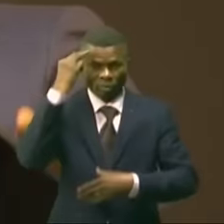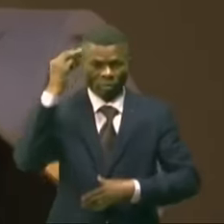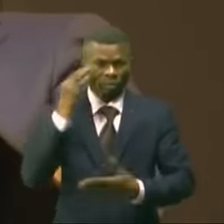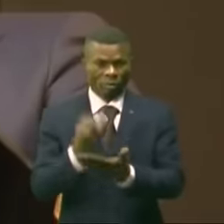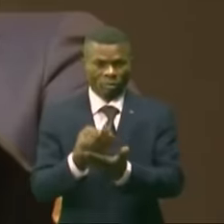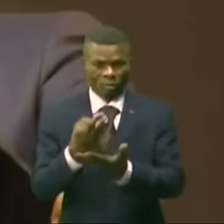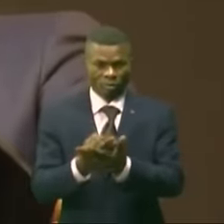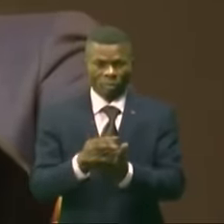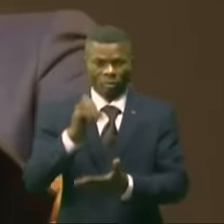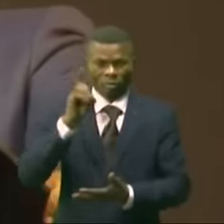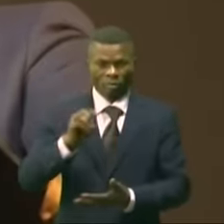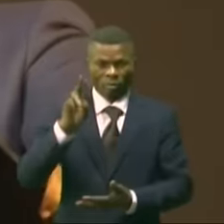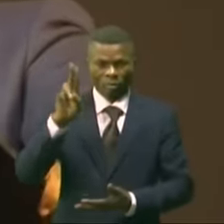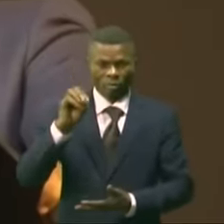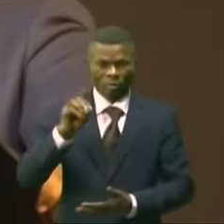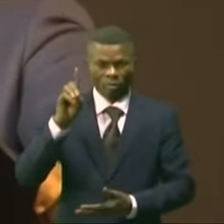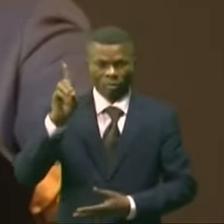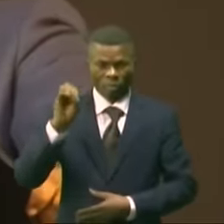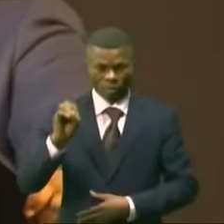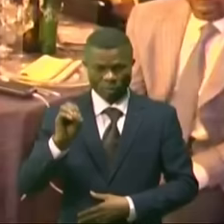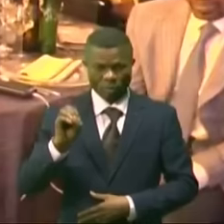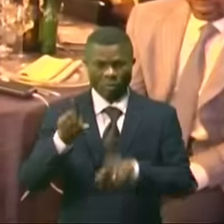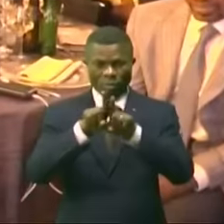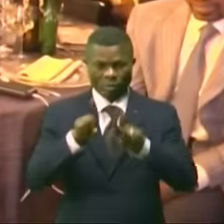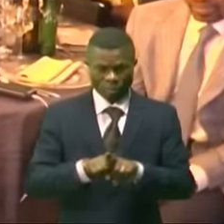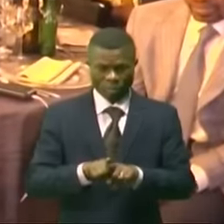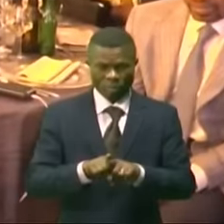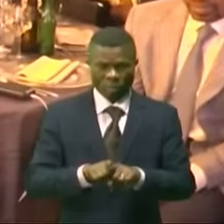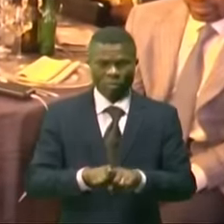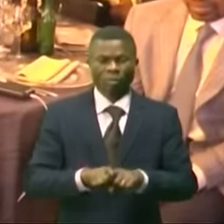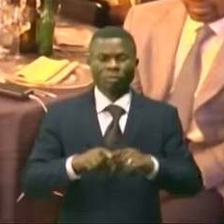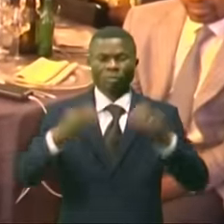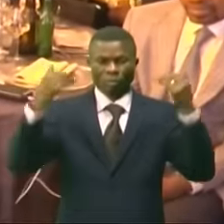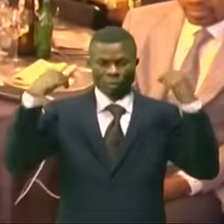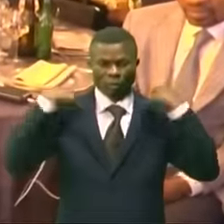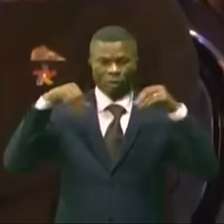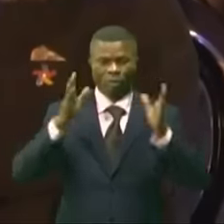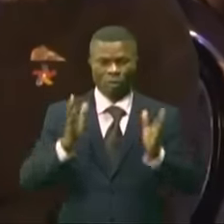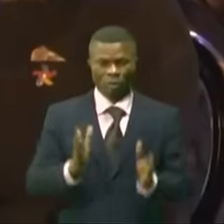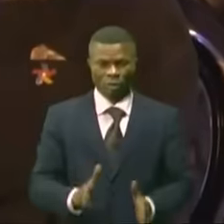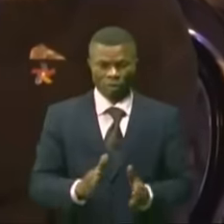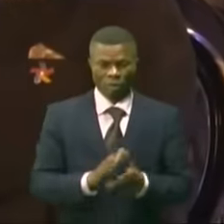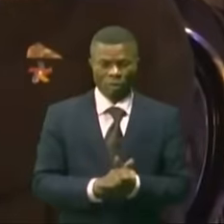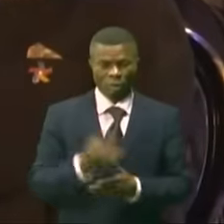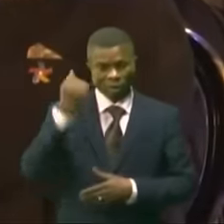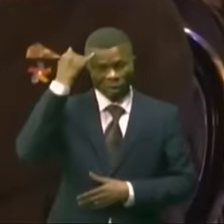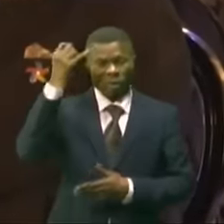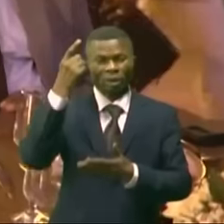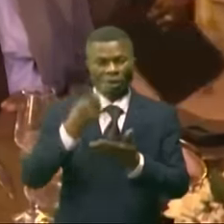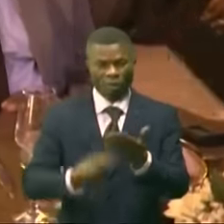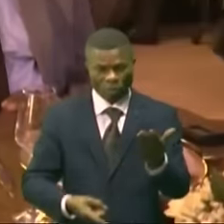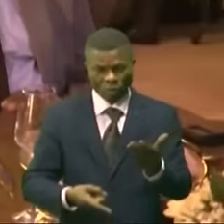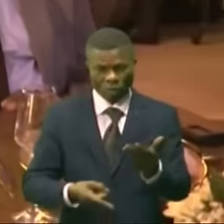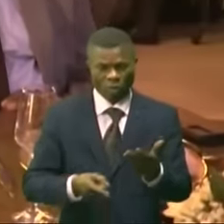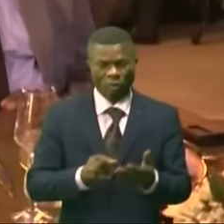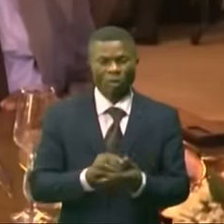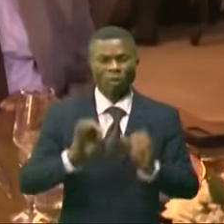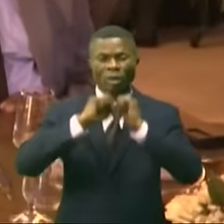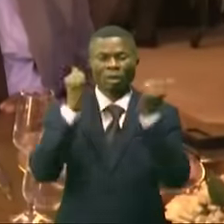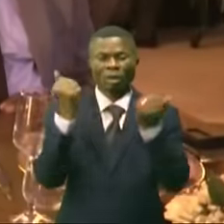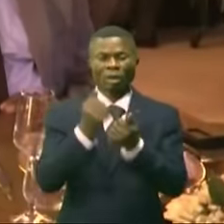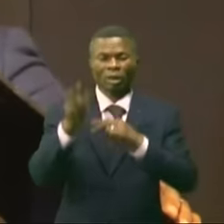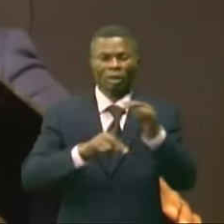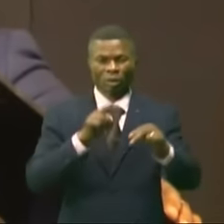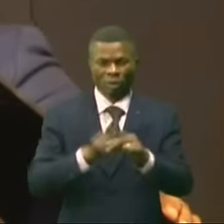Finances doudou Famba likund botille et le patronat congolais l'ambition nourri par l'argentier national